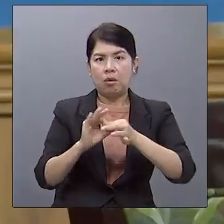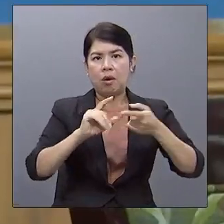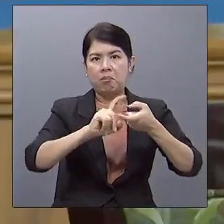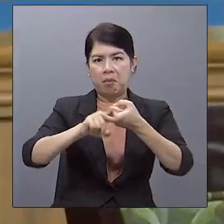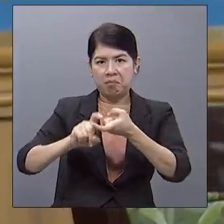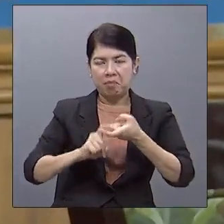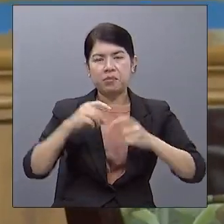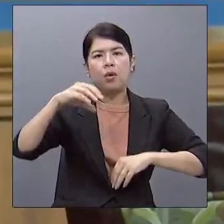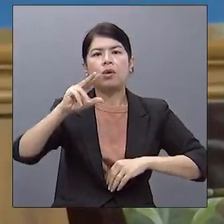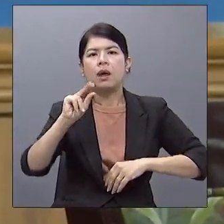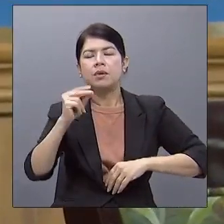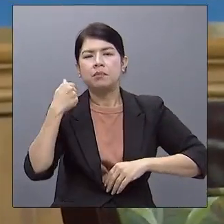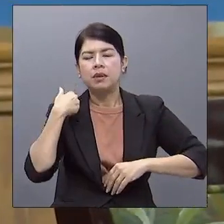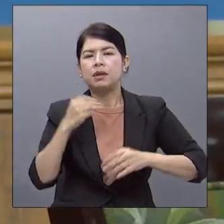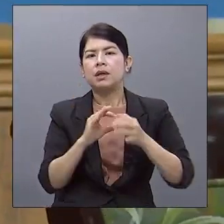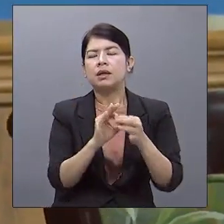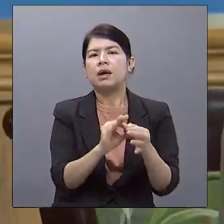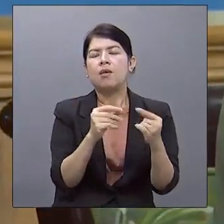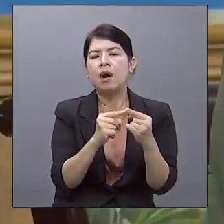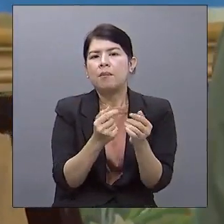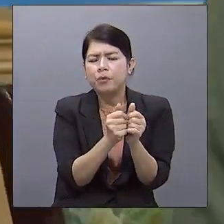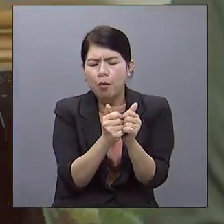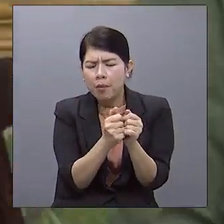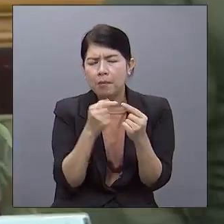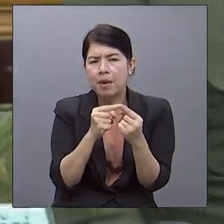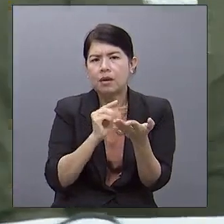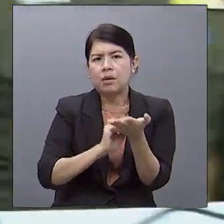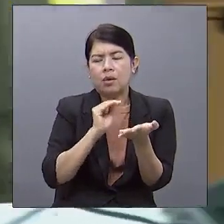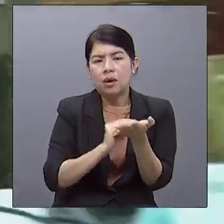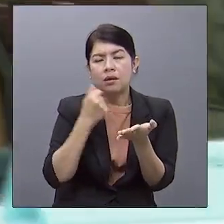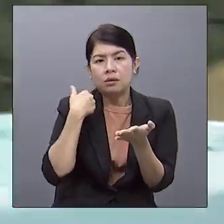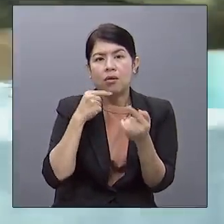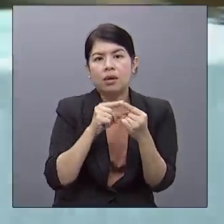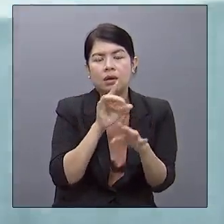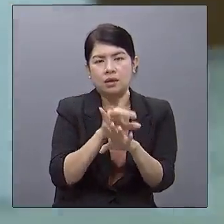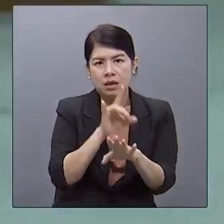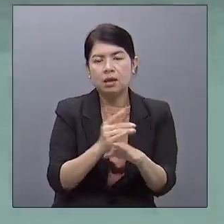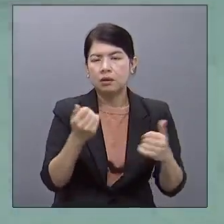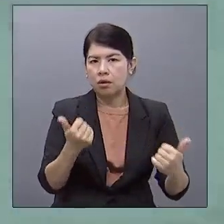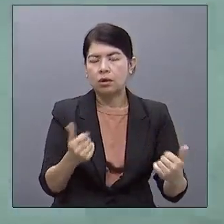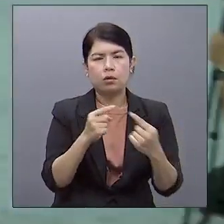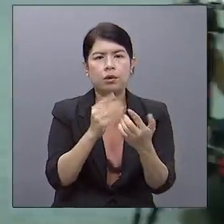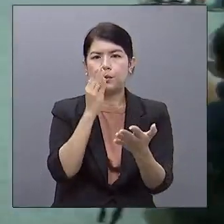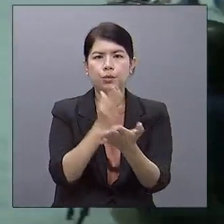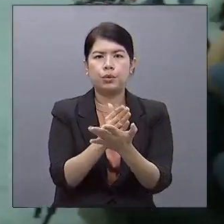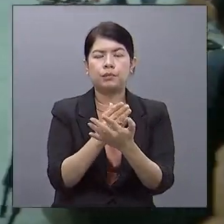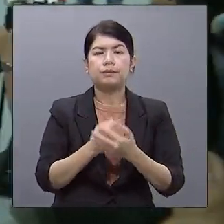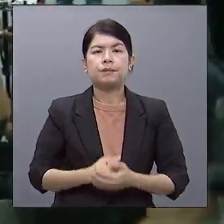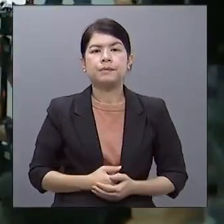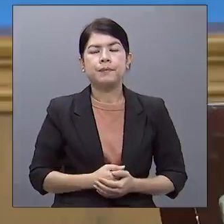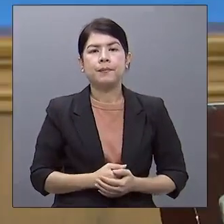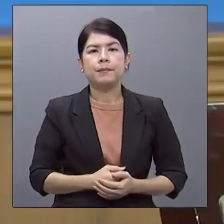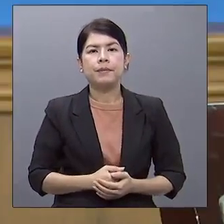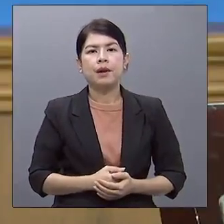ที่เกี่ยวข้องกับการพนันออนไลน์และเบื้องต้นก็ได้ระงับการดำเนินกิจการไว้ทั้งหมดแล้วค่ะตอน